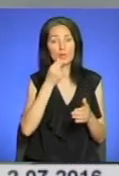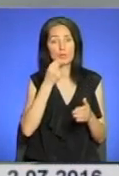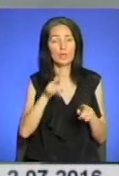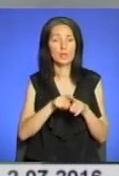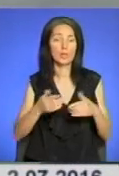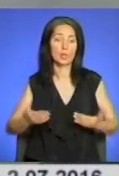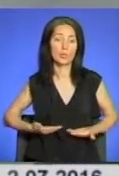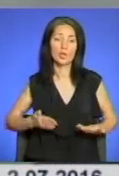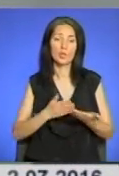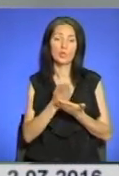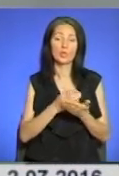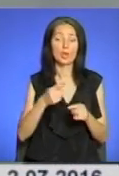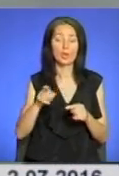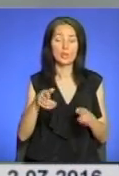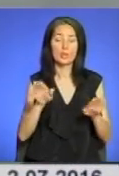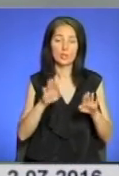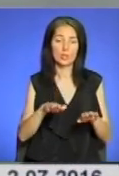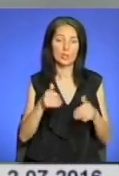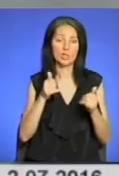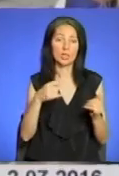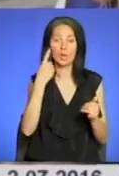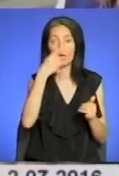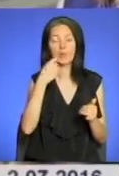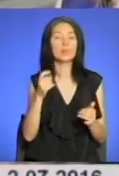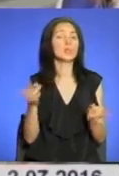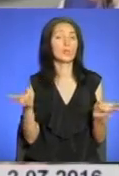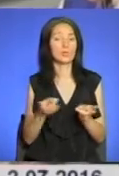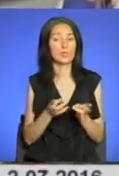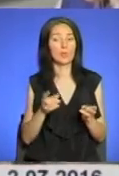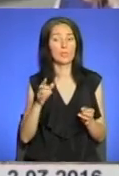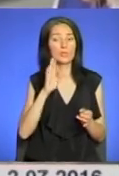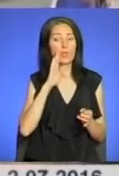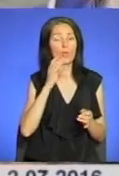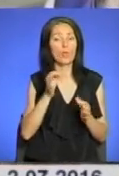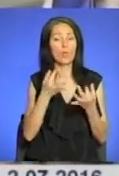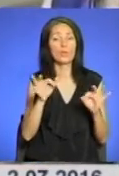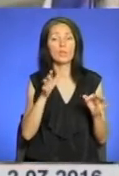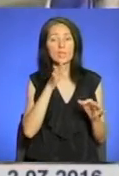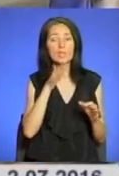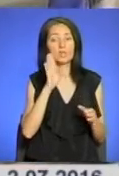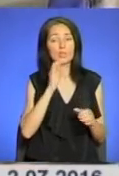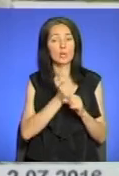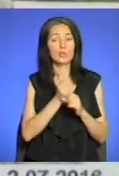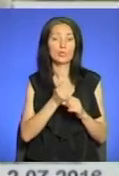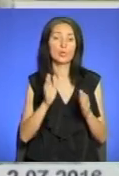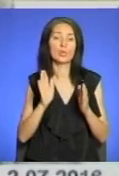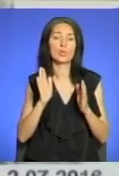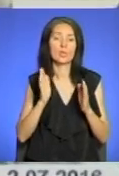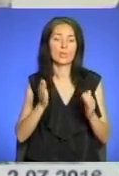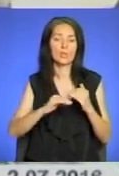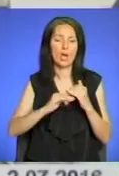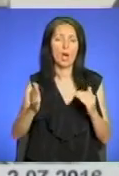комунальні послуги решта залишається для власних потреб засуджених у вільний час жінки працюють на городі це в